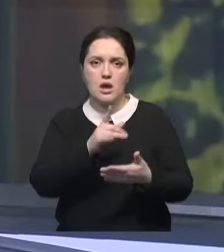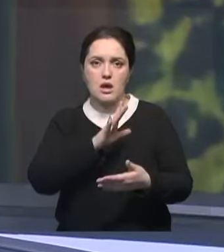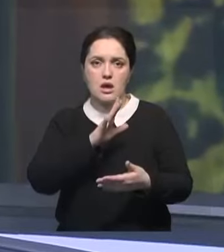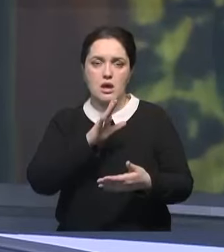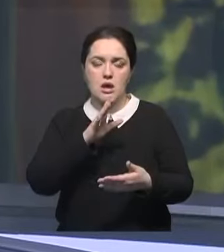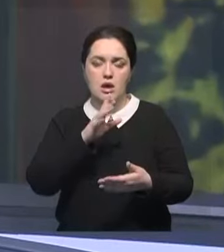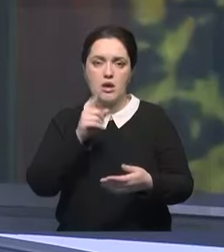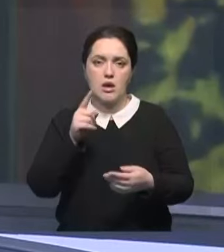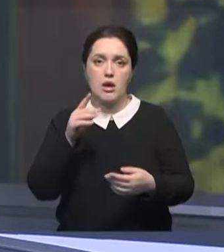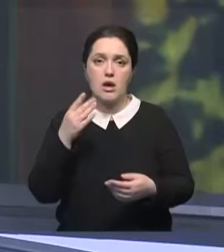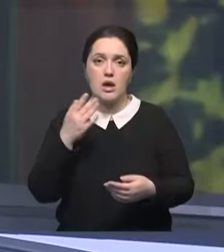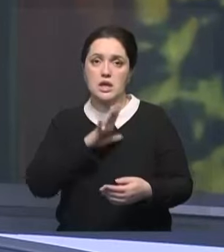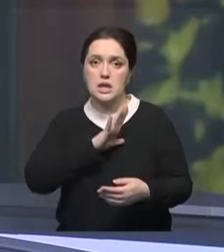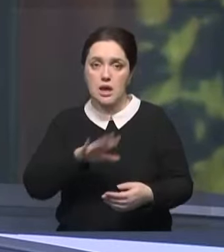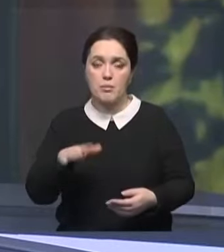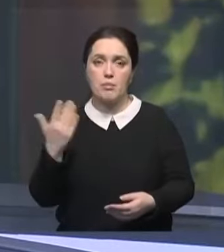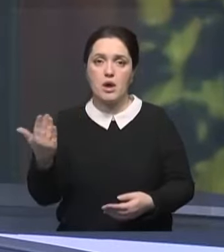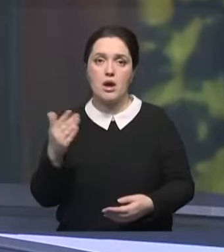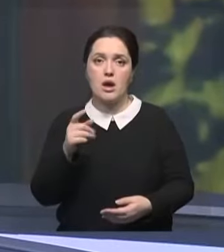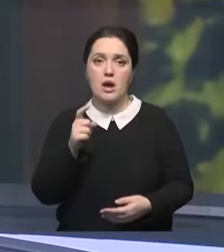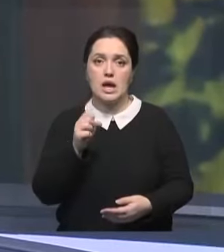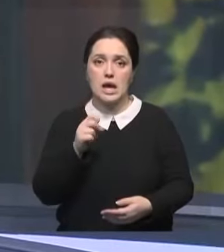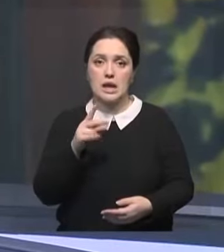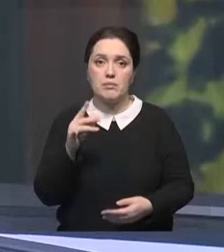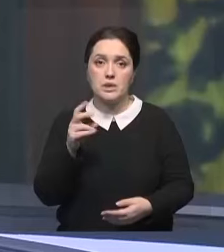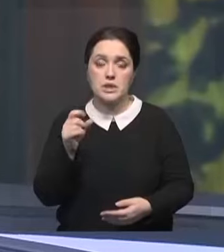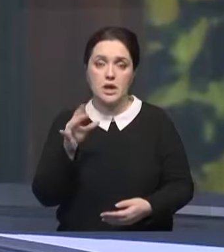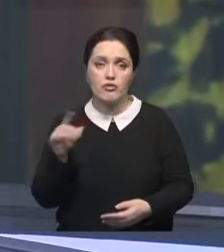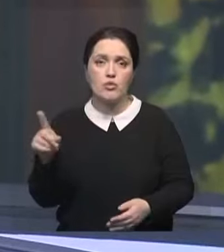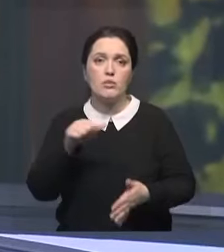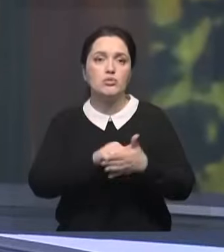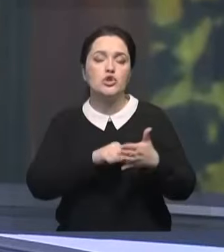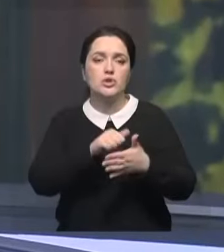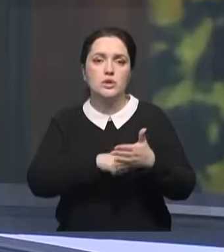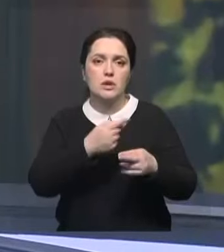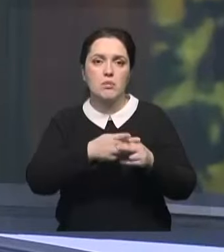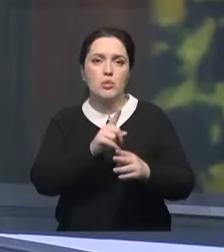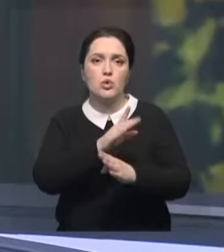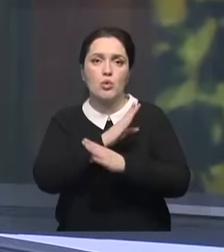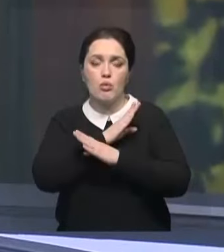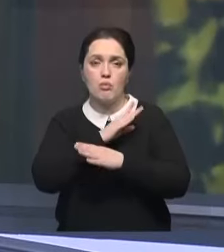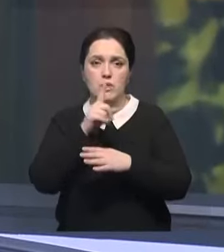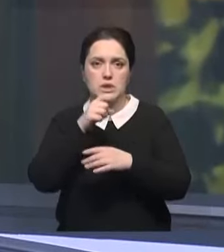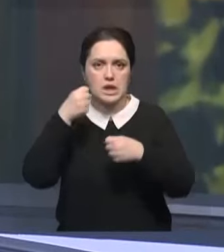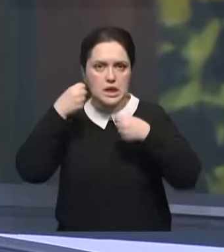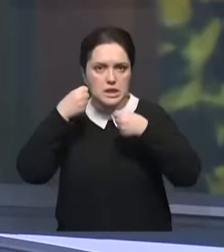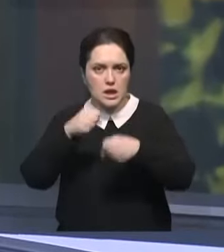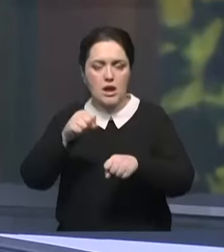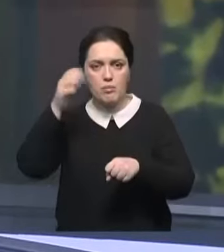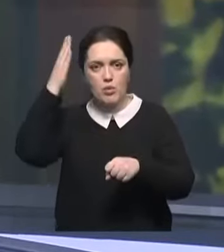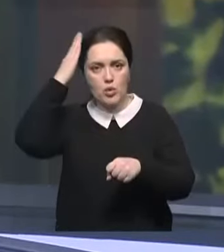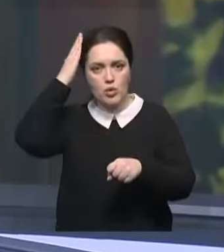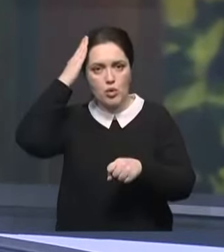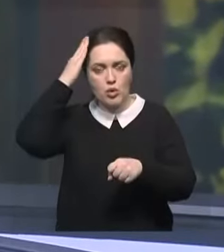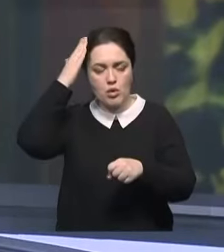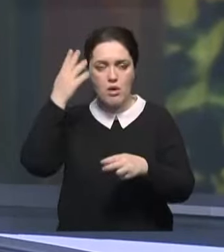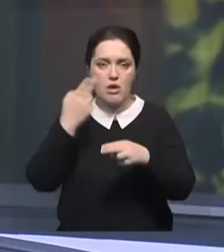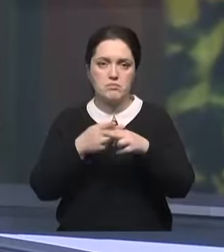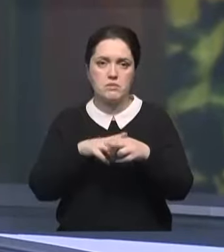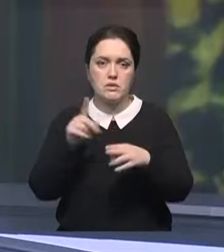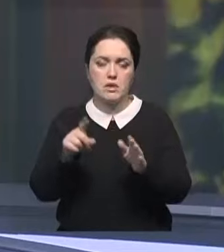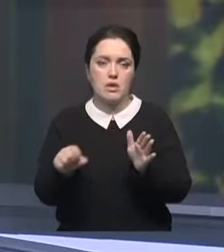Тахира Халимназарова, она наступила из-за травмы головного мозга тяжелой степени, полученной не от